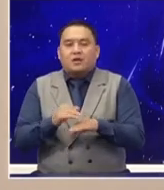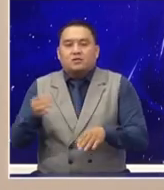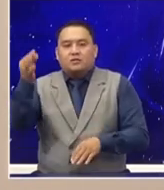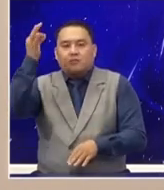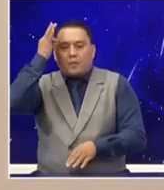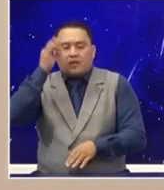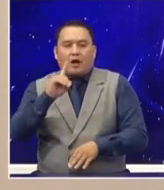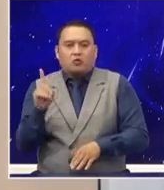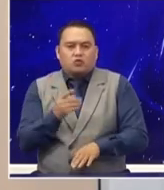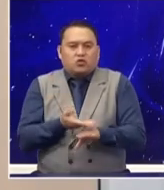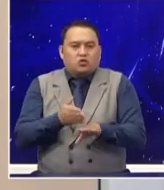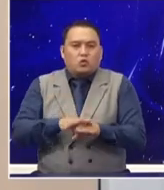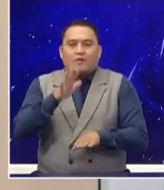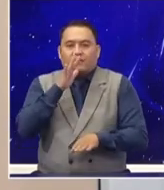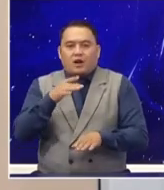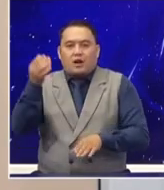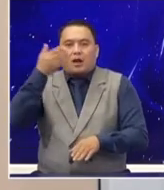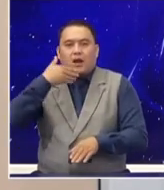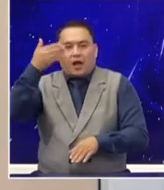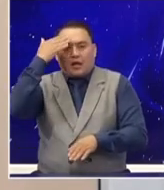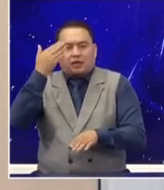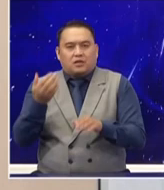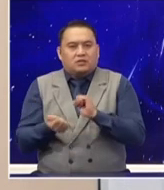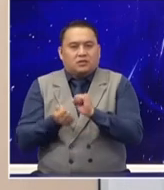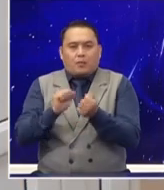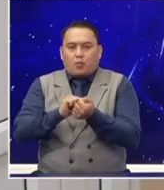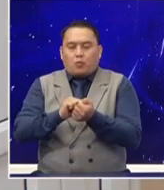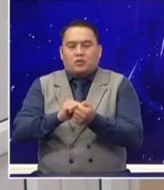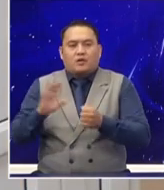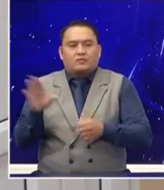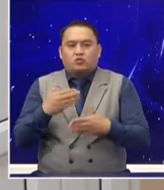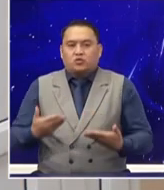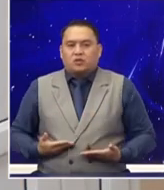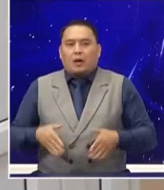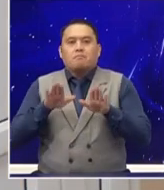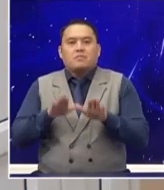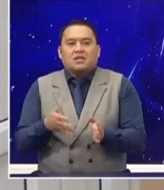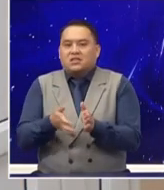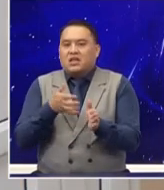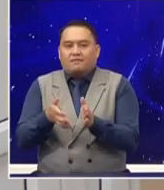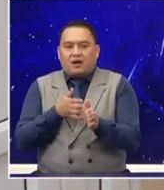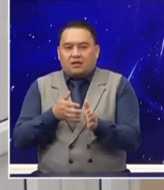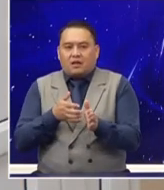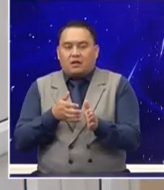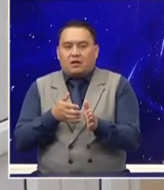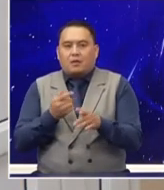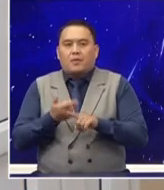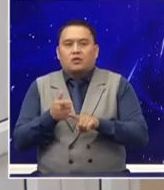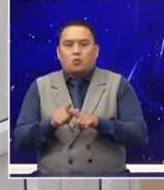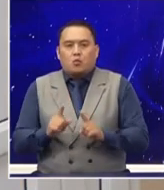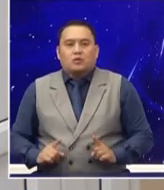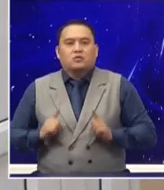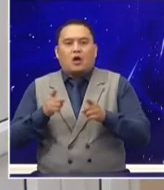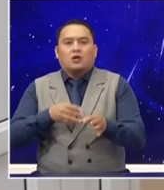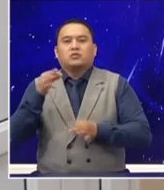вспоминают врачи, тот тяжелый период они запомнили на всю жизнь. Мест не хватало. На тот момент поступающих за